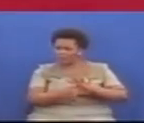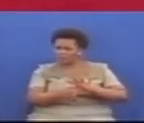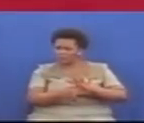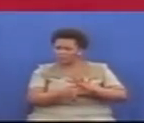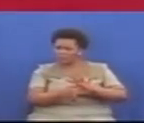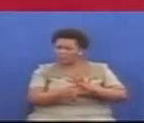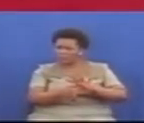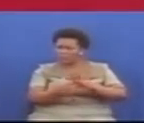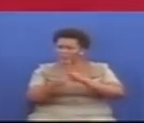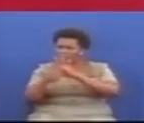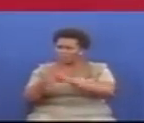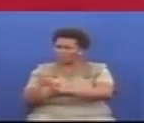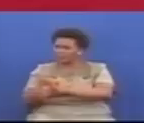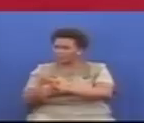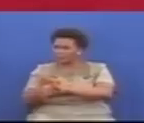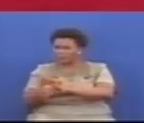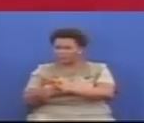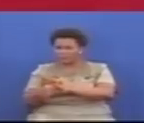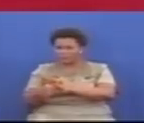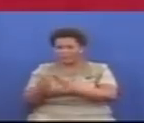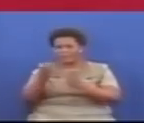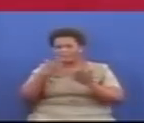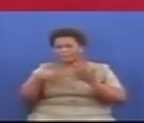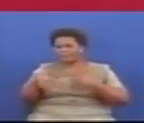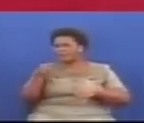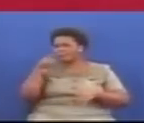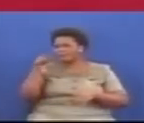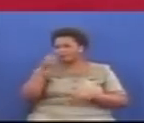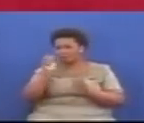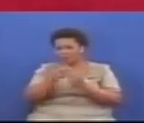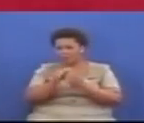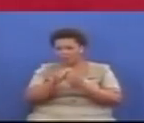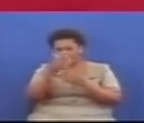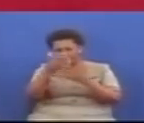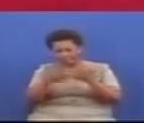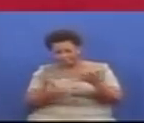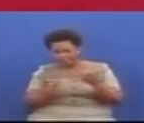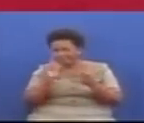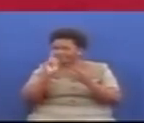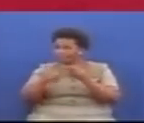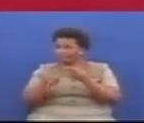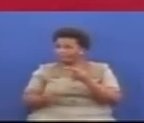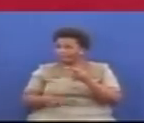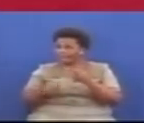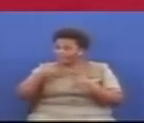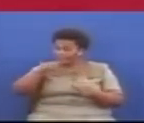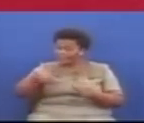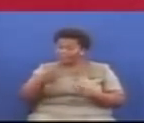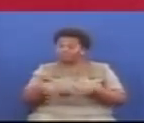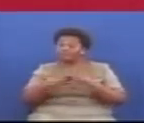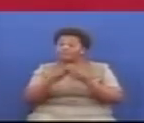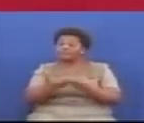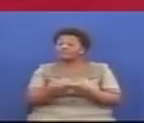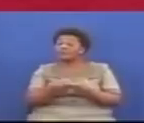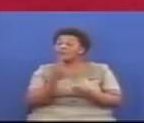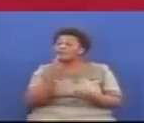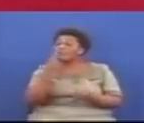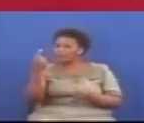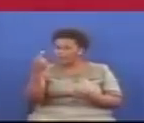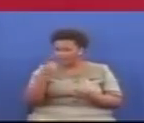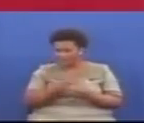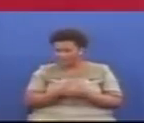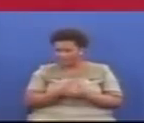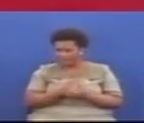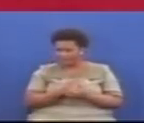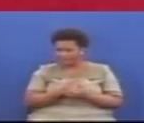bodaboda, mimi niseme ifuatavyo. Kwanza, hili tulishotolea maelekezo hapa bungeni kwamba